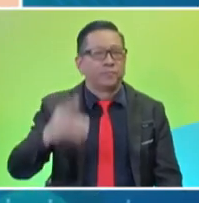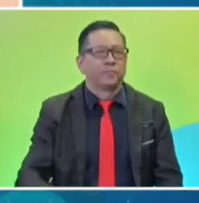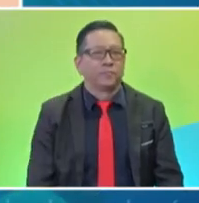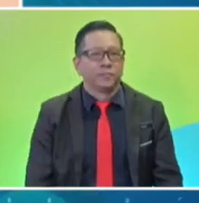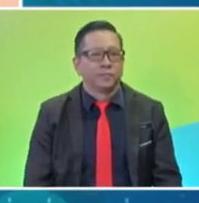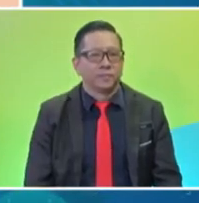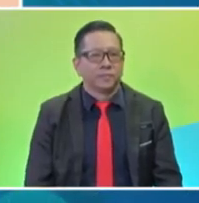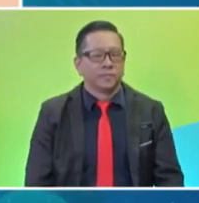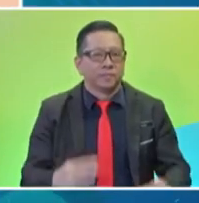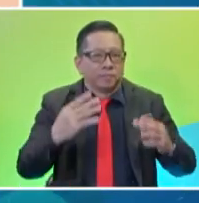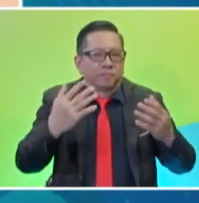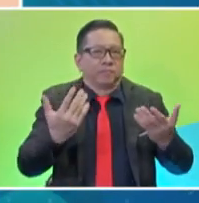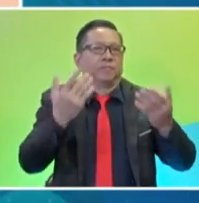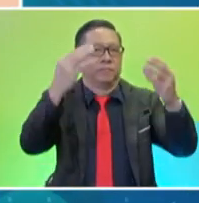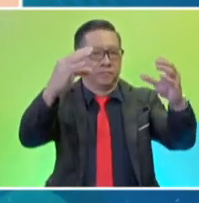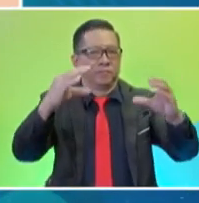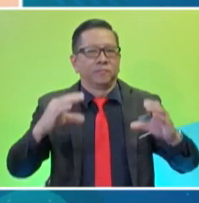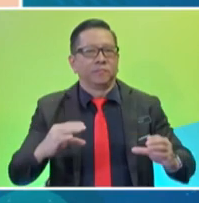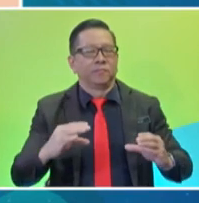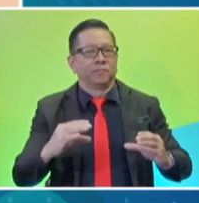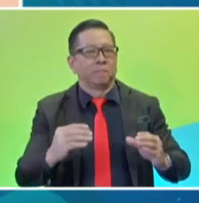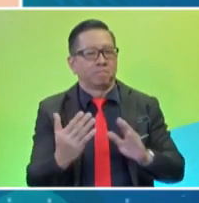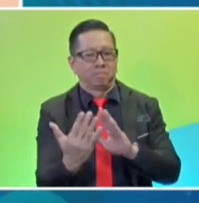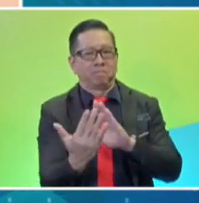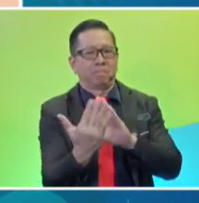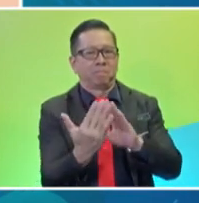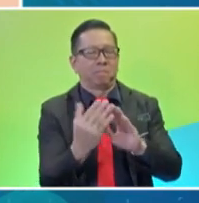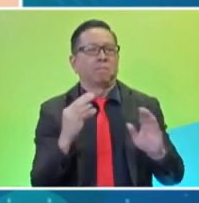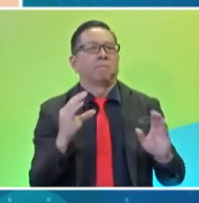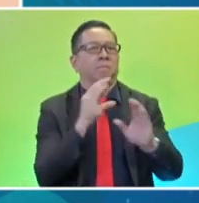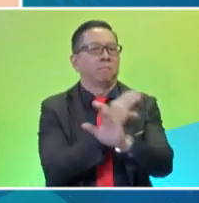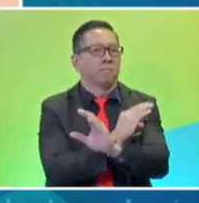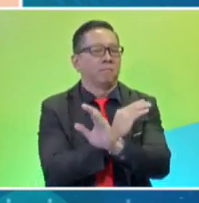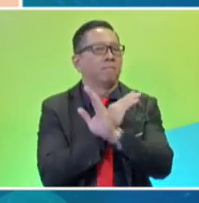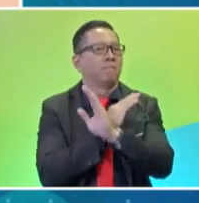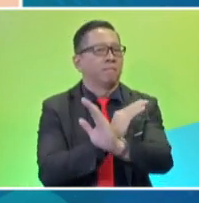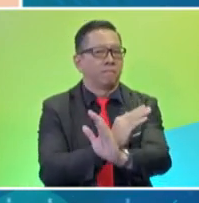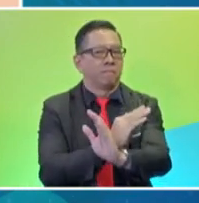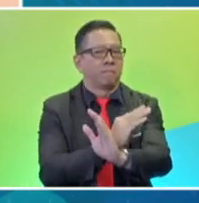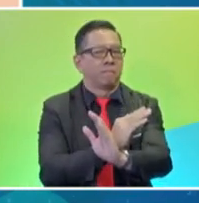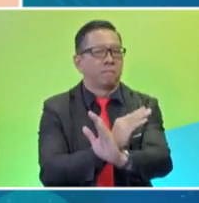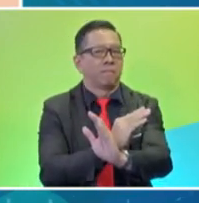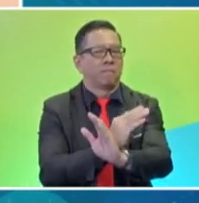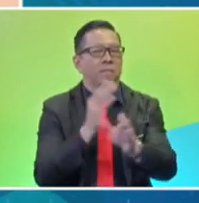Bagaimanakah cara beliau menghadapi cabaran menentang penjajah